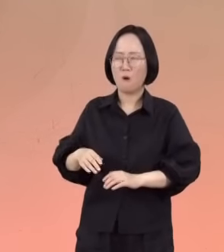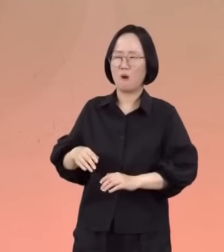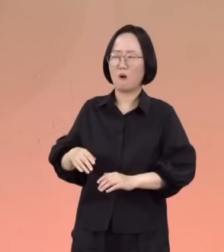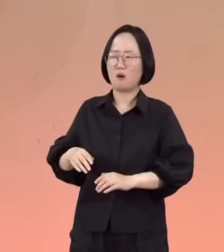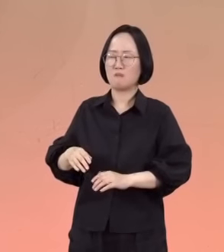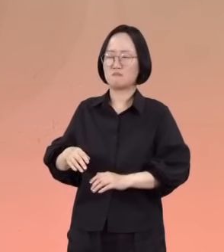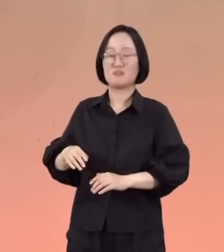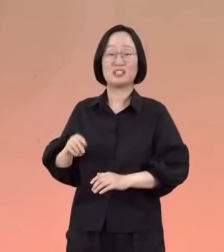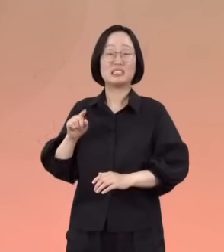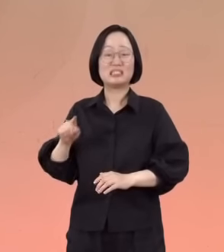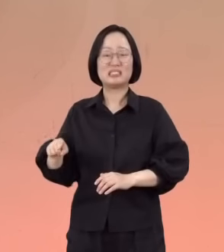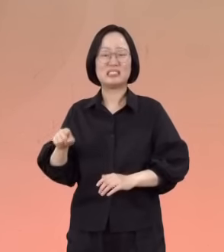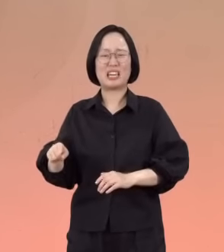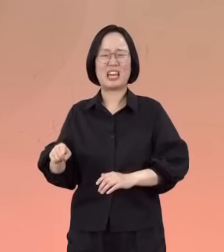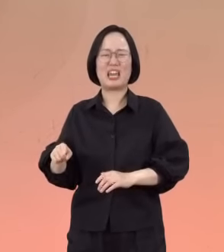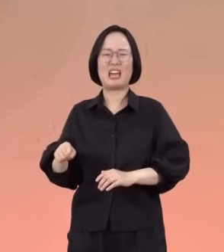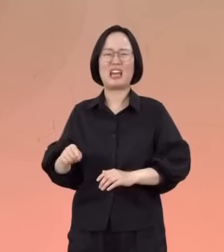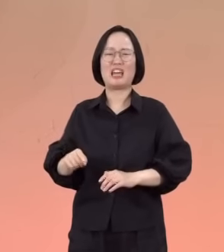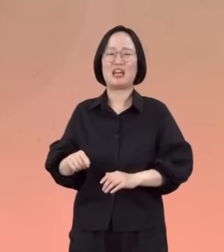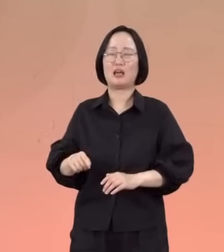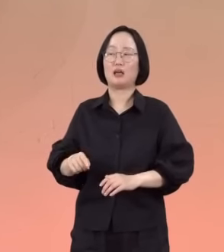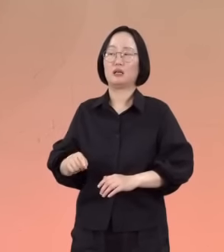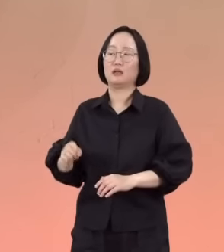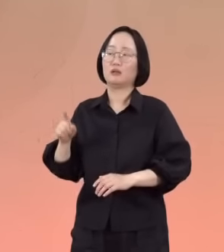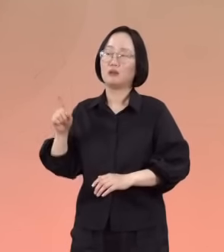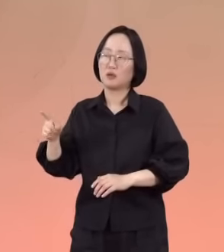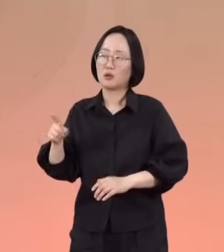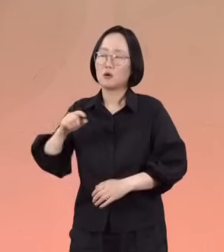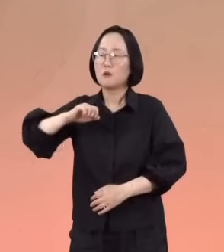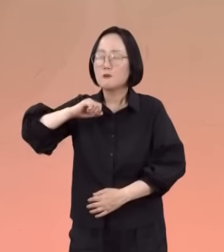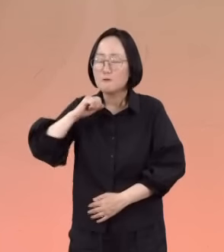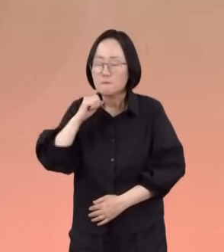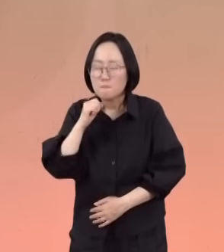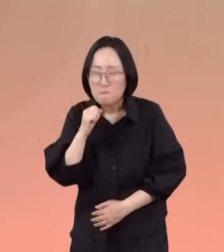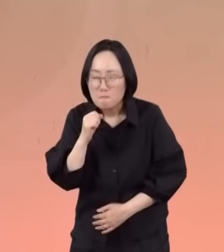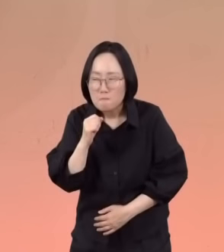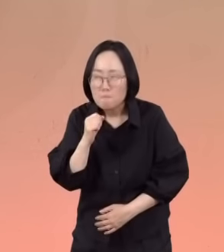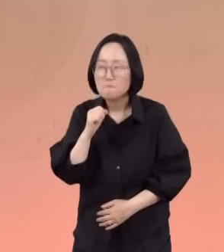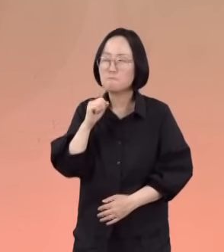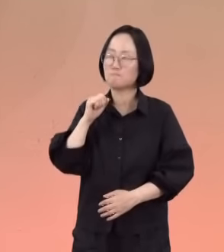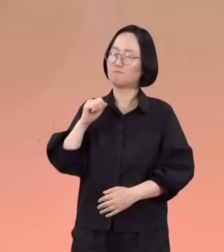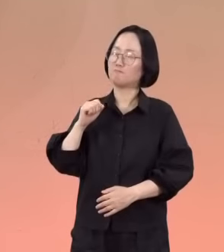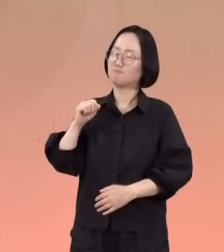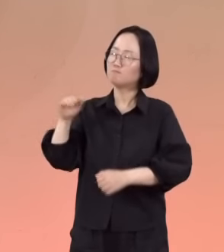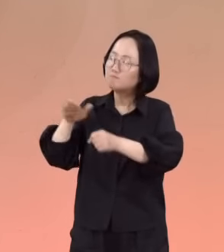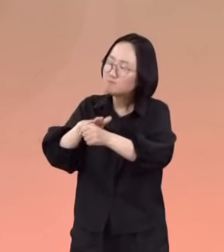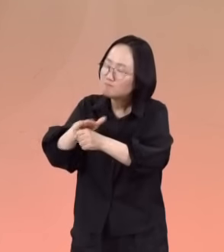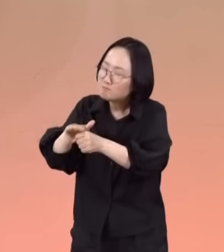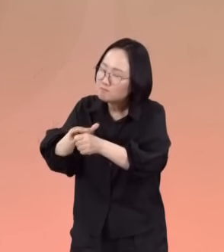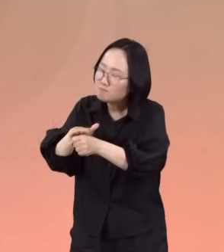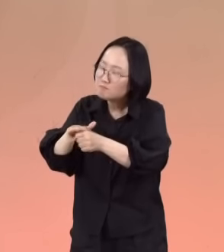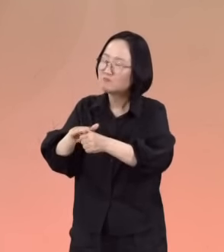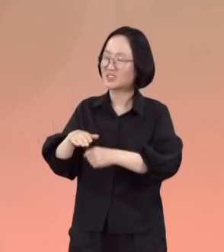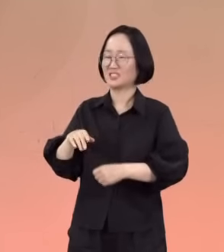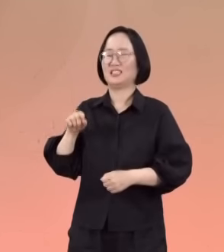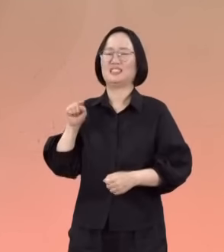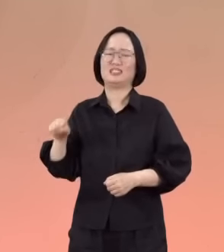선생님이 학생을 꾸짖을 때도 알아들을 것 같은 학생한테 정말 아끼는 제자한테